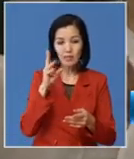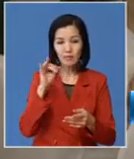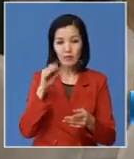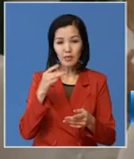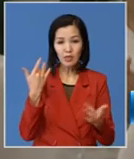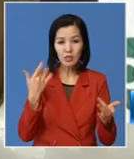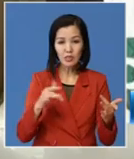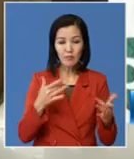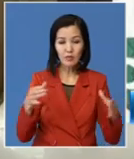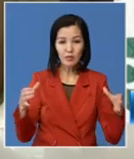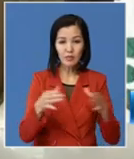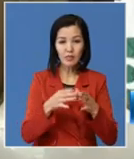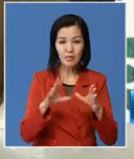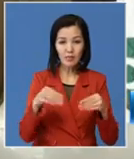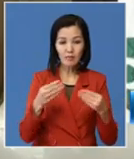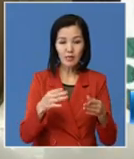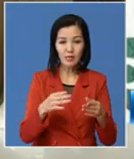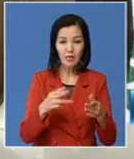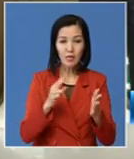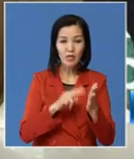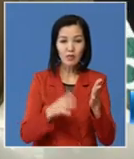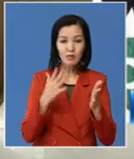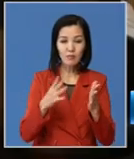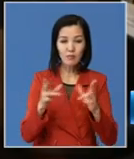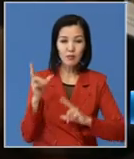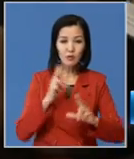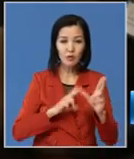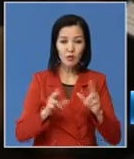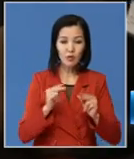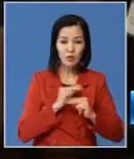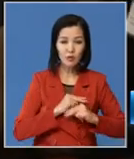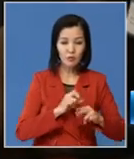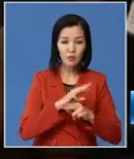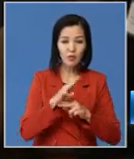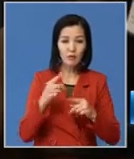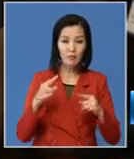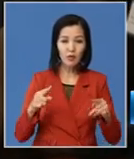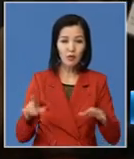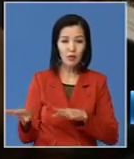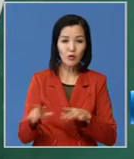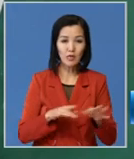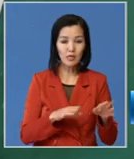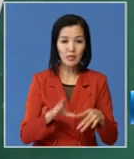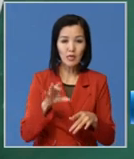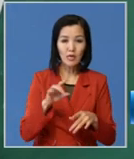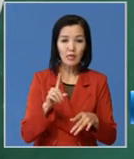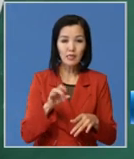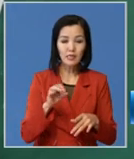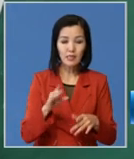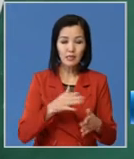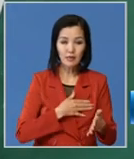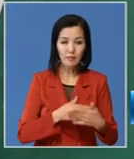Ақпарат саласының үздігі Талдықорған политехникалық колледждің студенттерімен жолығып, сыр сұхбат құрды. Бұл басқосу оқу орнының танымал